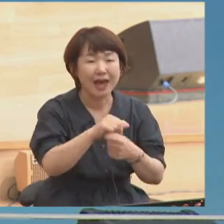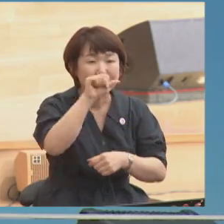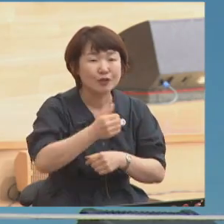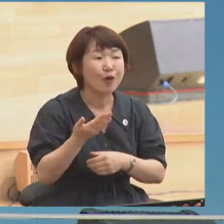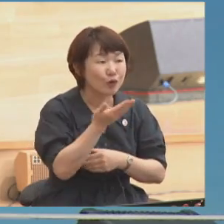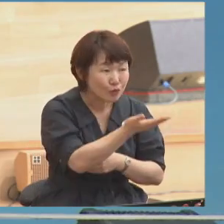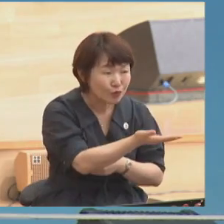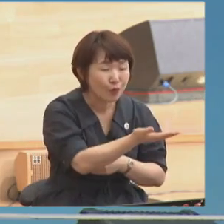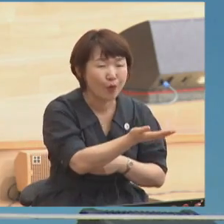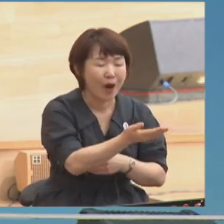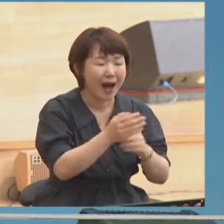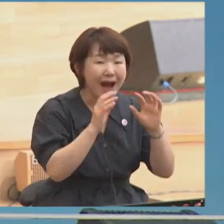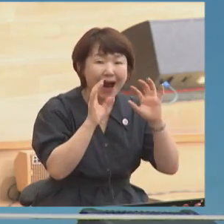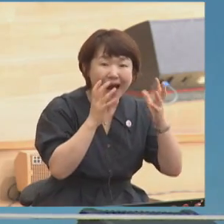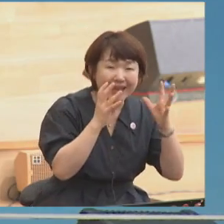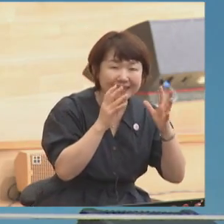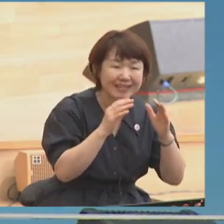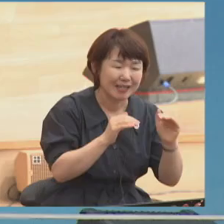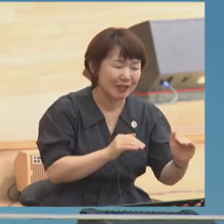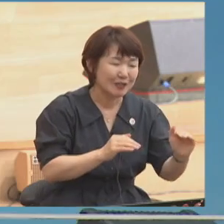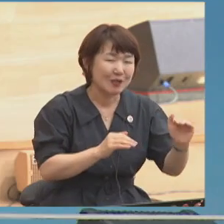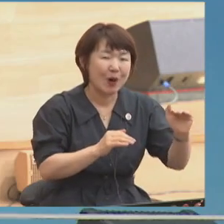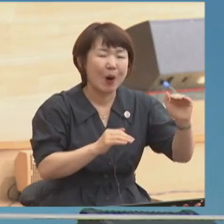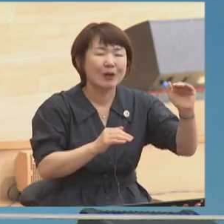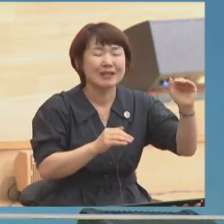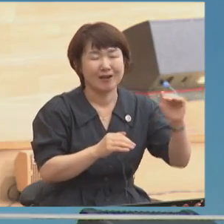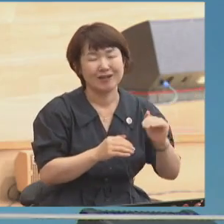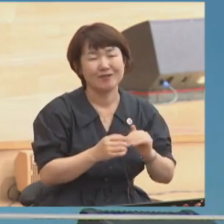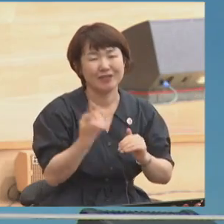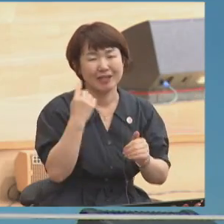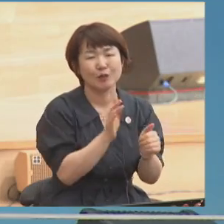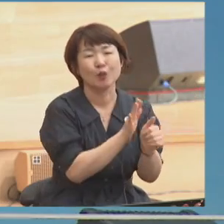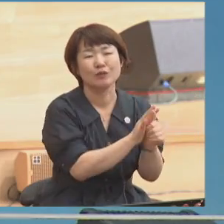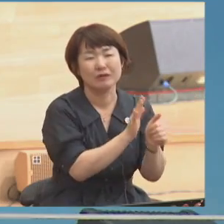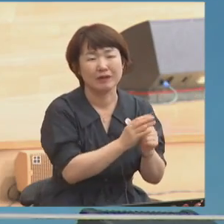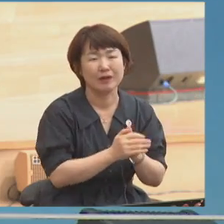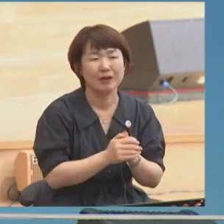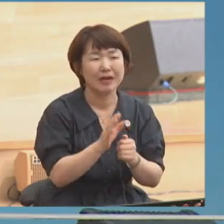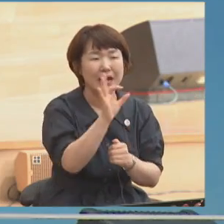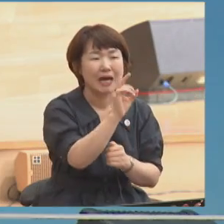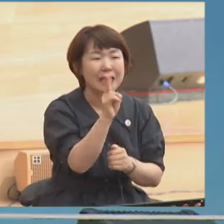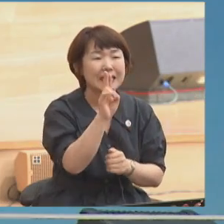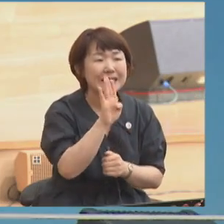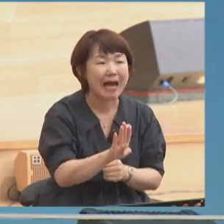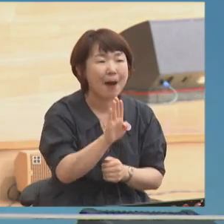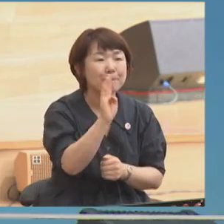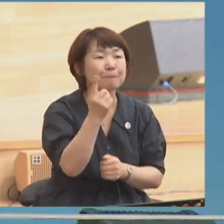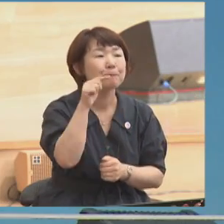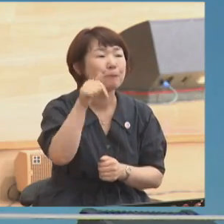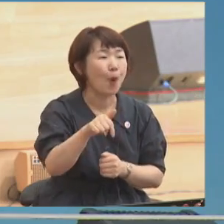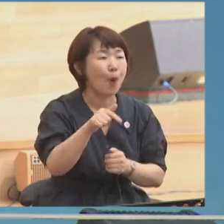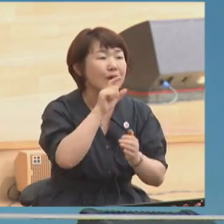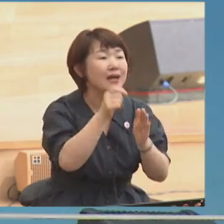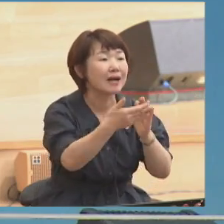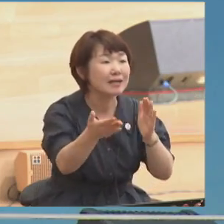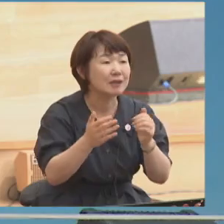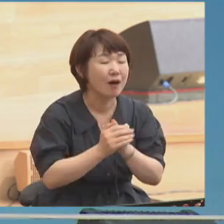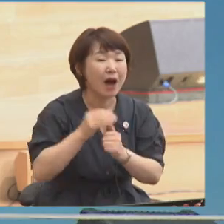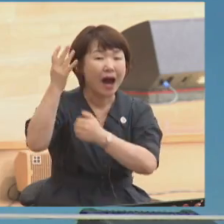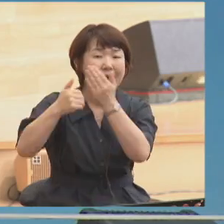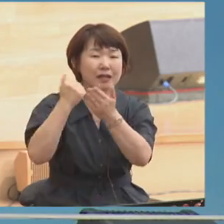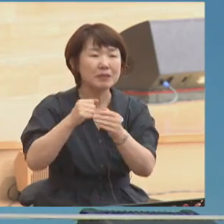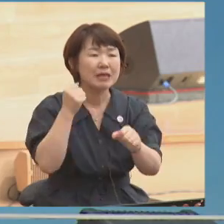저주면서 아이들의 성장을 이끌어내는 거예요. 얍복 강변에서 야곱에게 하나님이 하신 게